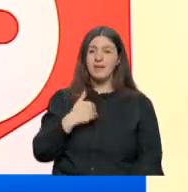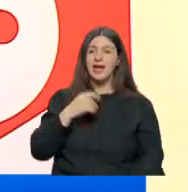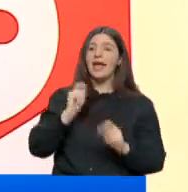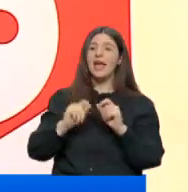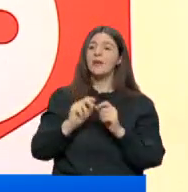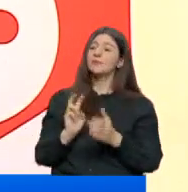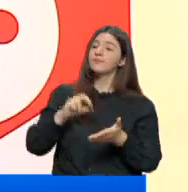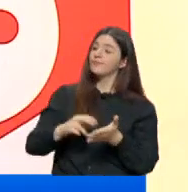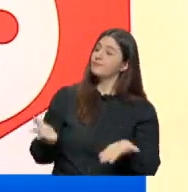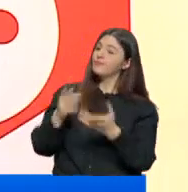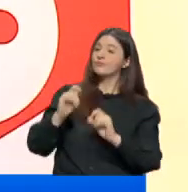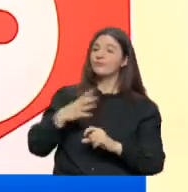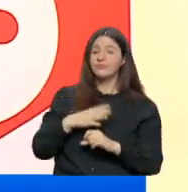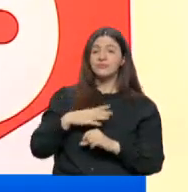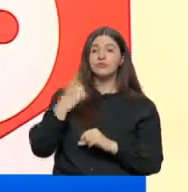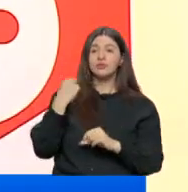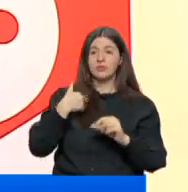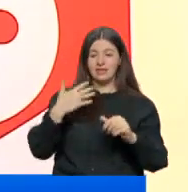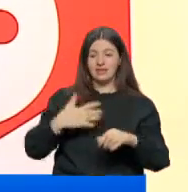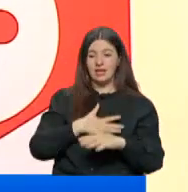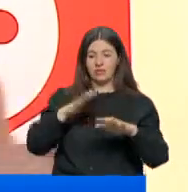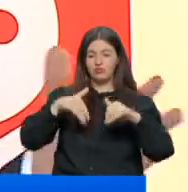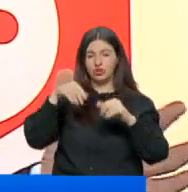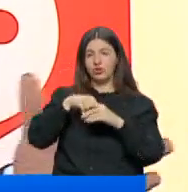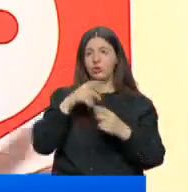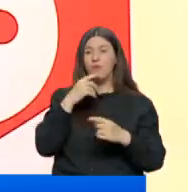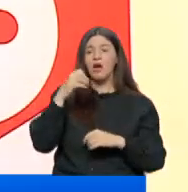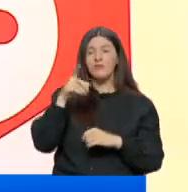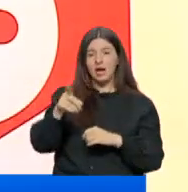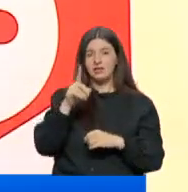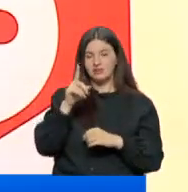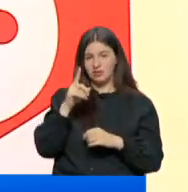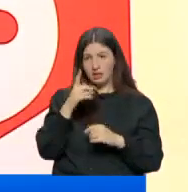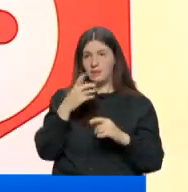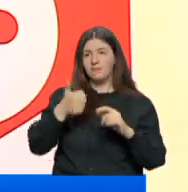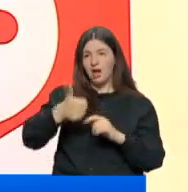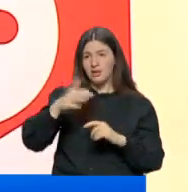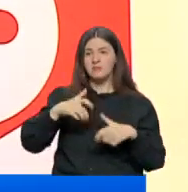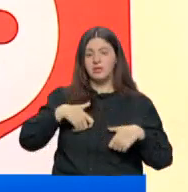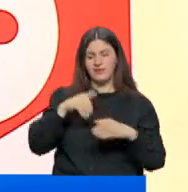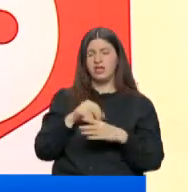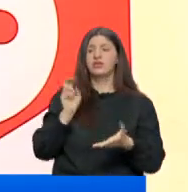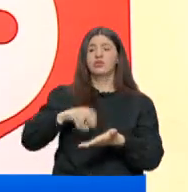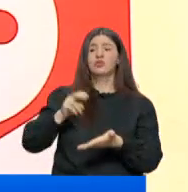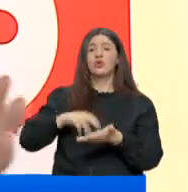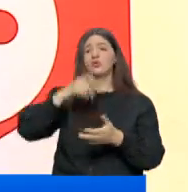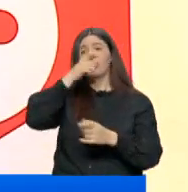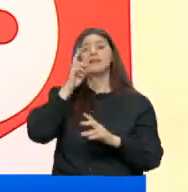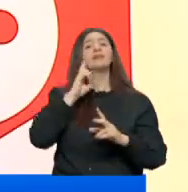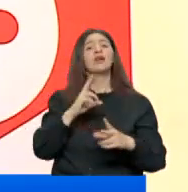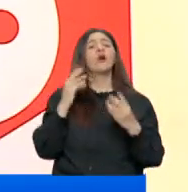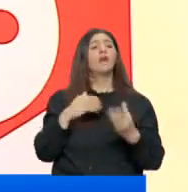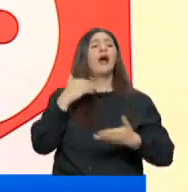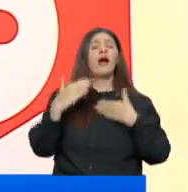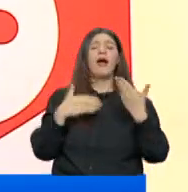ekonomiyi kalkındırmak istiyorum. Ben dün genel kurulda yaptığım konuşmada sordum. Şimdi AKP'li bakanlar, milletvekilleri çıkıyorlar. Türkiye'nin